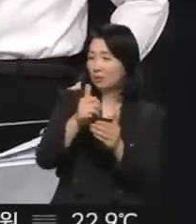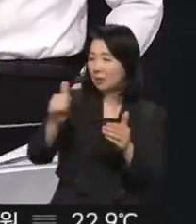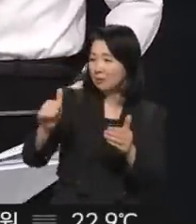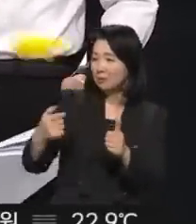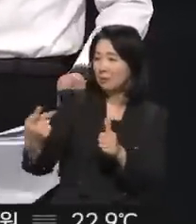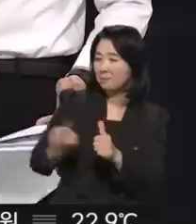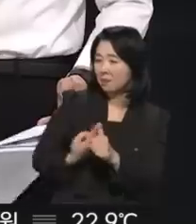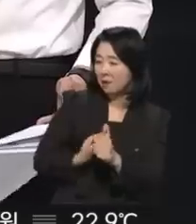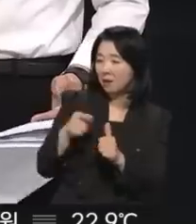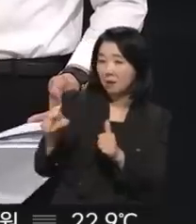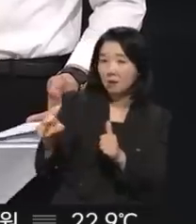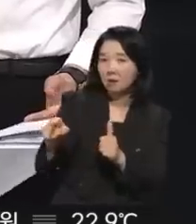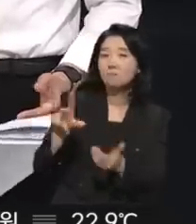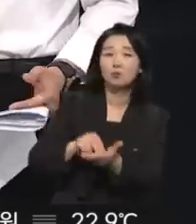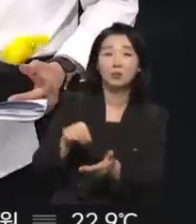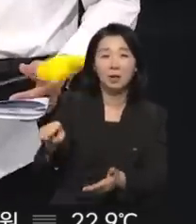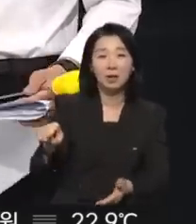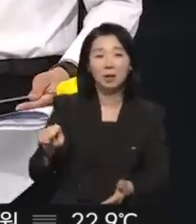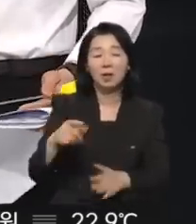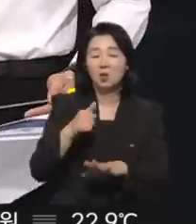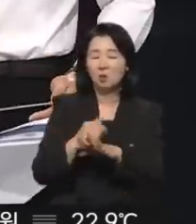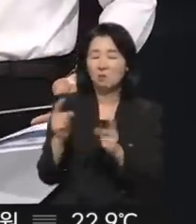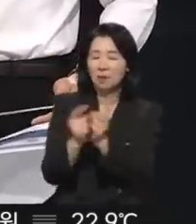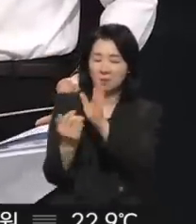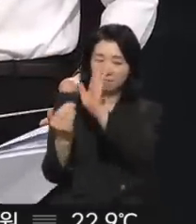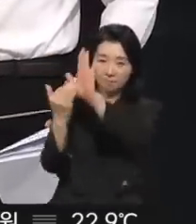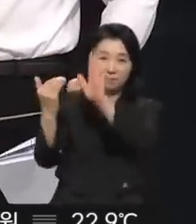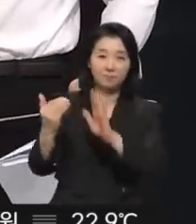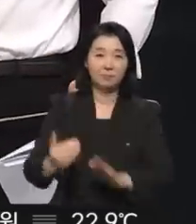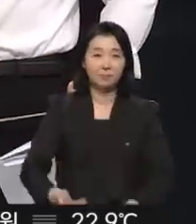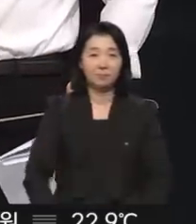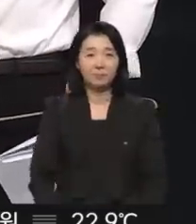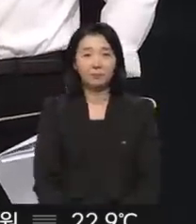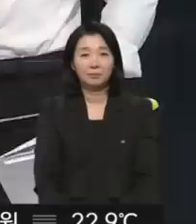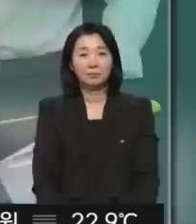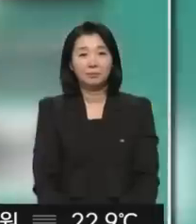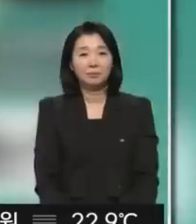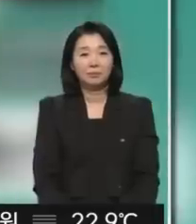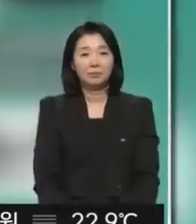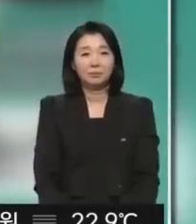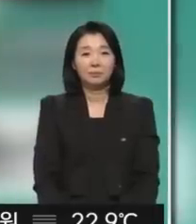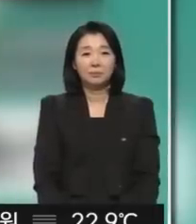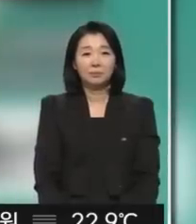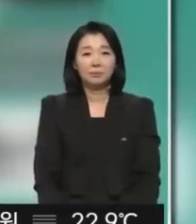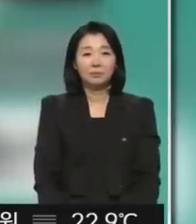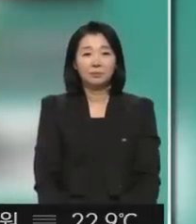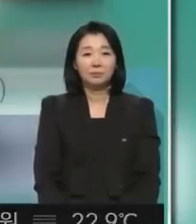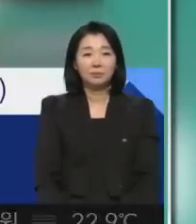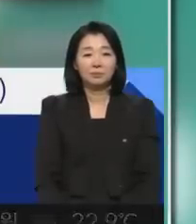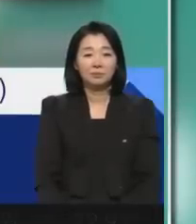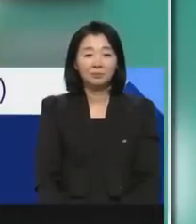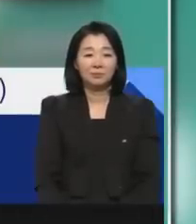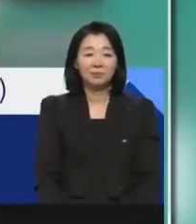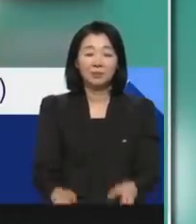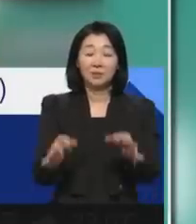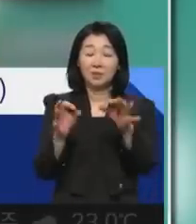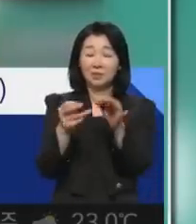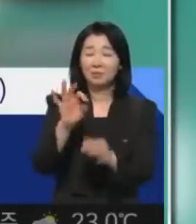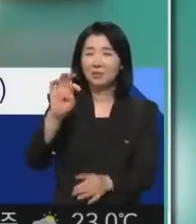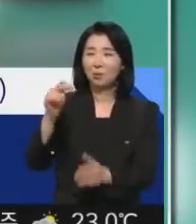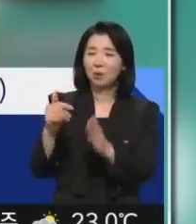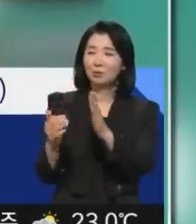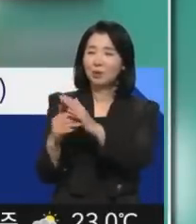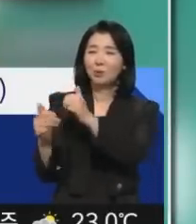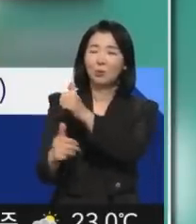비난 발언을 문제를 삼아서 만남을 거절했기 때문입니다. 김재원 최고위원 같은 분들은 뭐